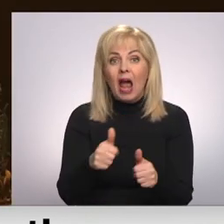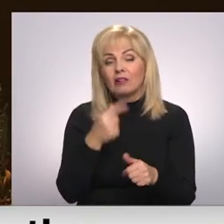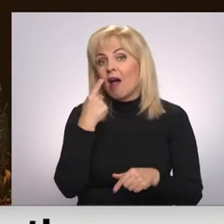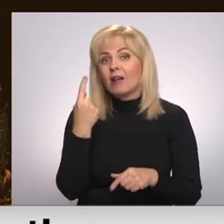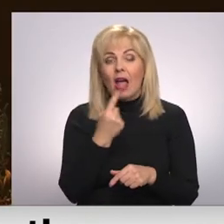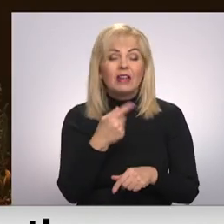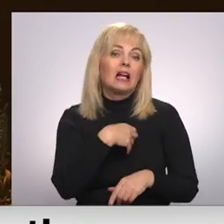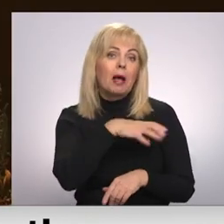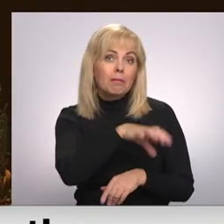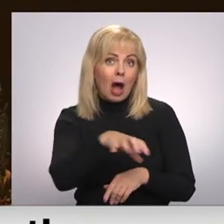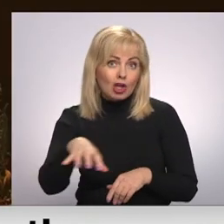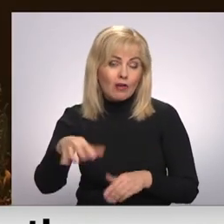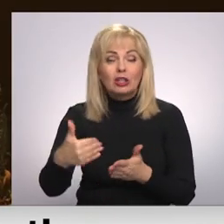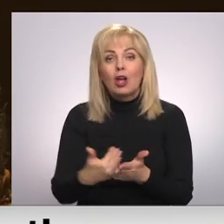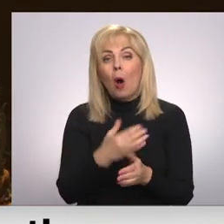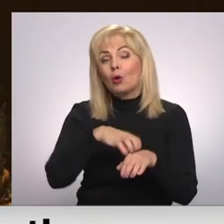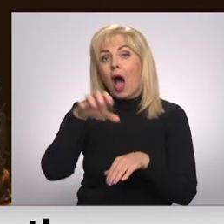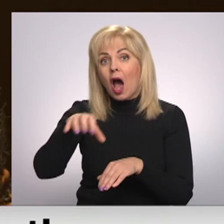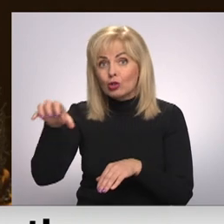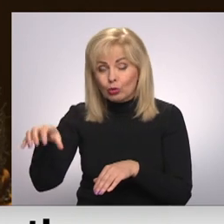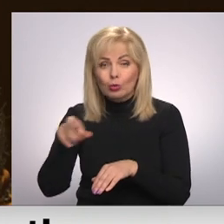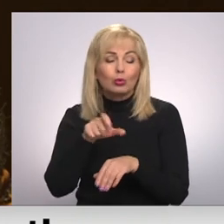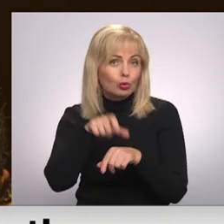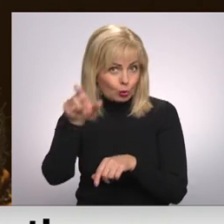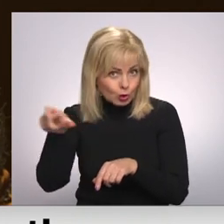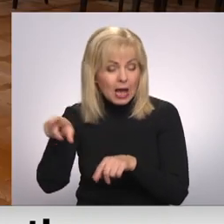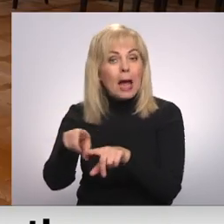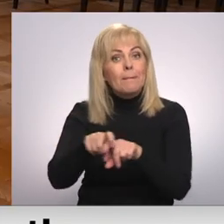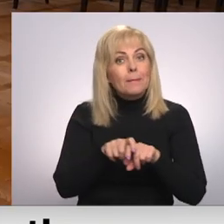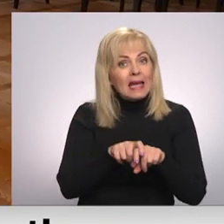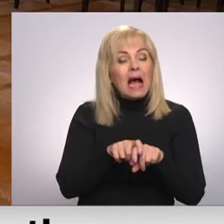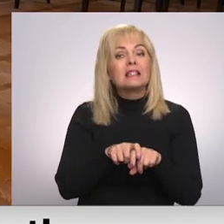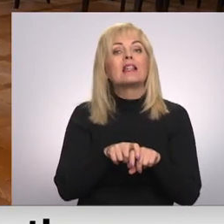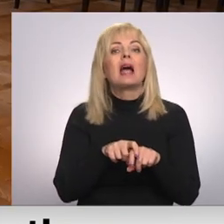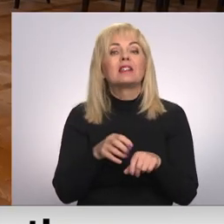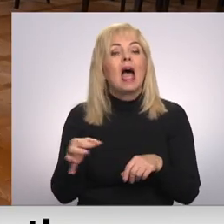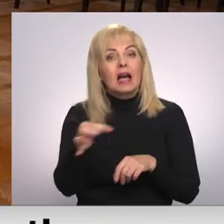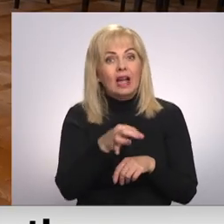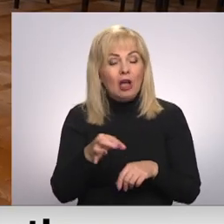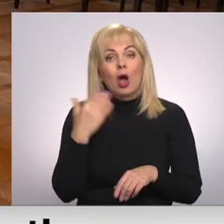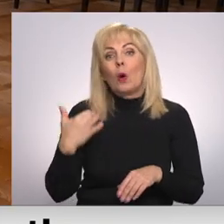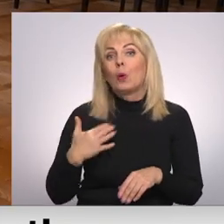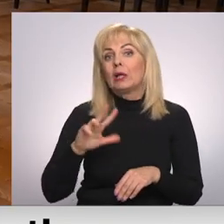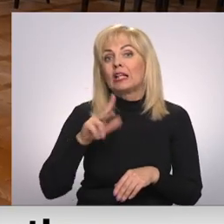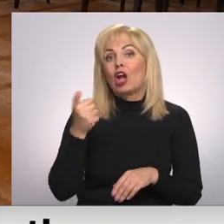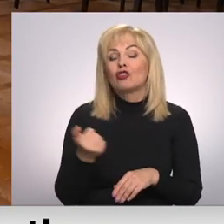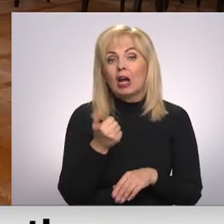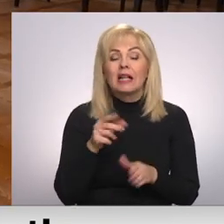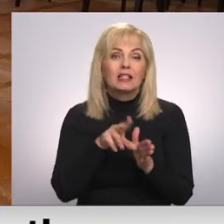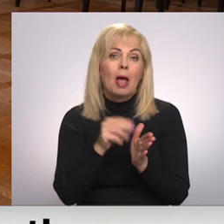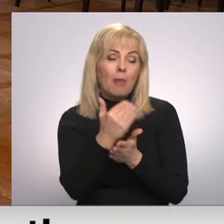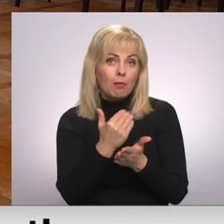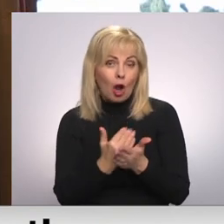vien pašvaldībā kā jaunos ārstus piesaistīt darbam reģionos. Kuldīgā šis ir trešais gads, kad šāda stipendiju